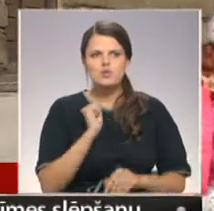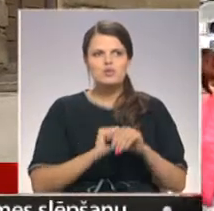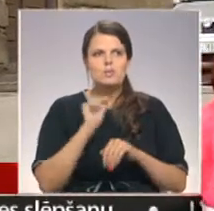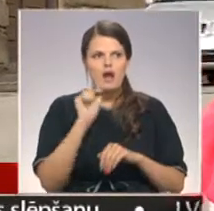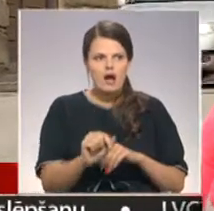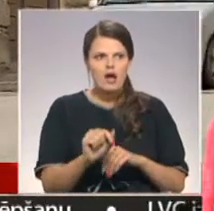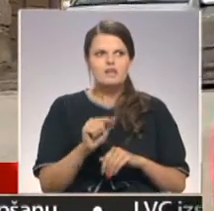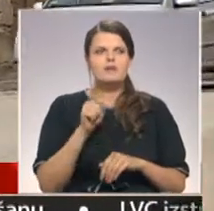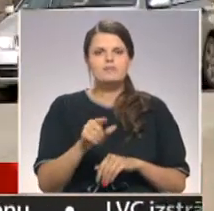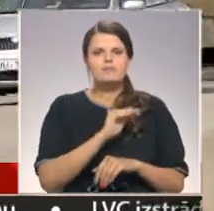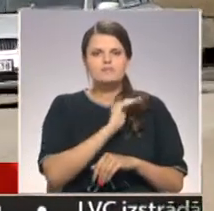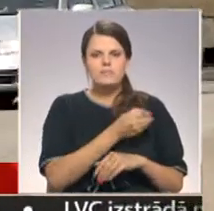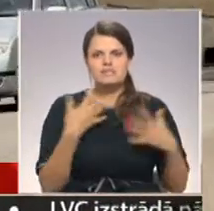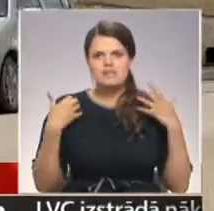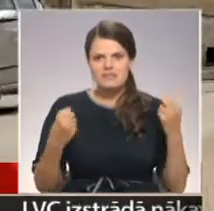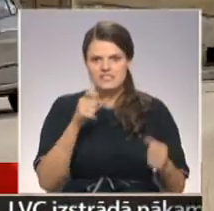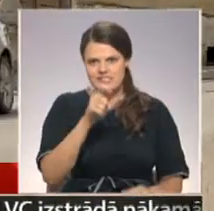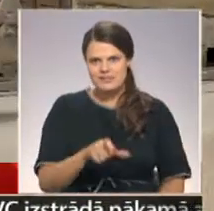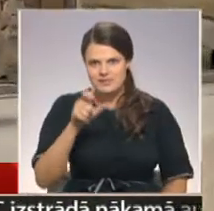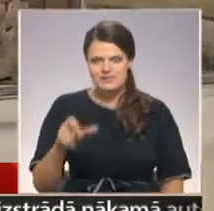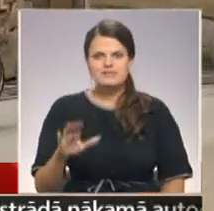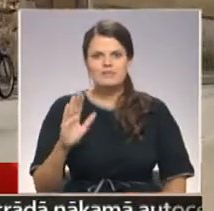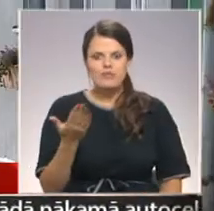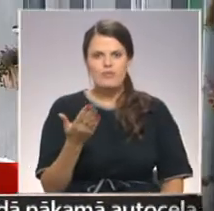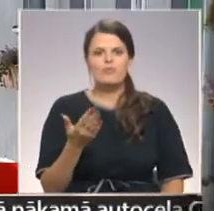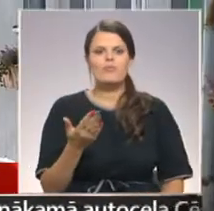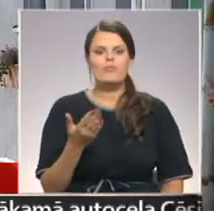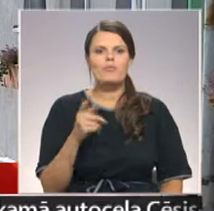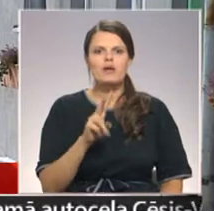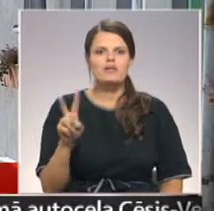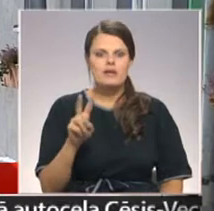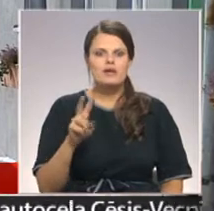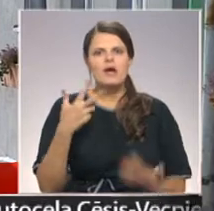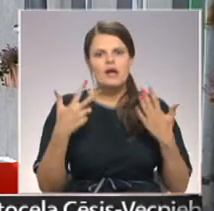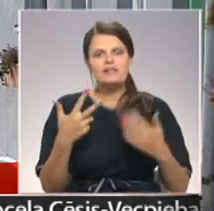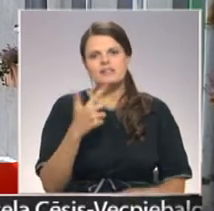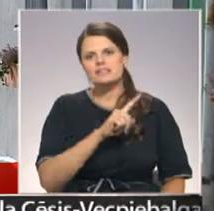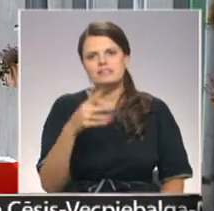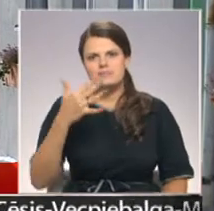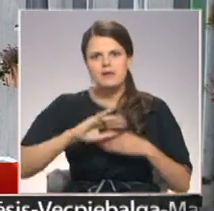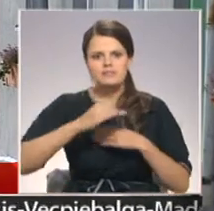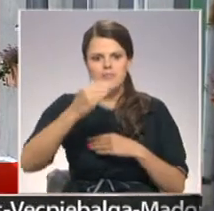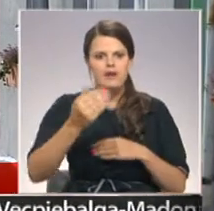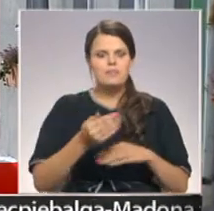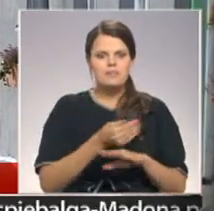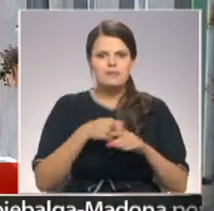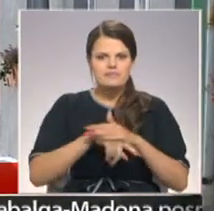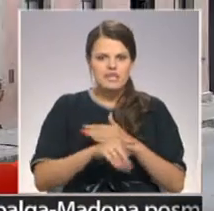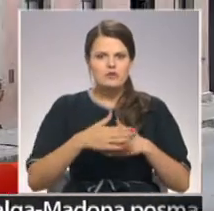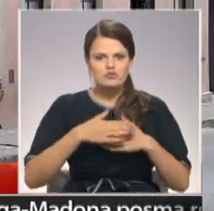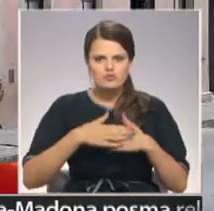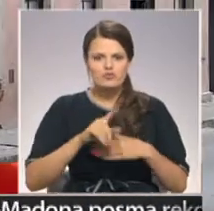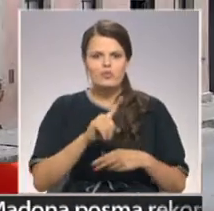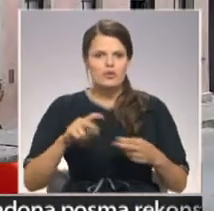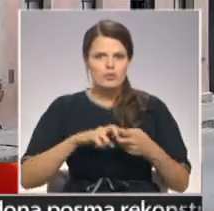pārvarams pat spēcīgiem un veseliem cilvēkiem. Savukārt senā apbūve, kam raksturīgi 3 līdz 5 pakāpieni pirms ieejas durvīm, itin bieži